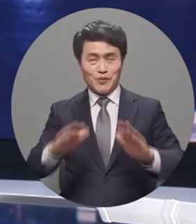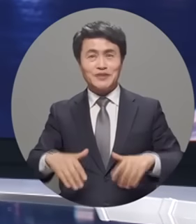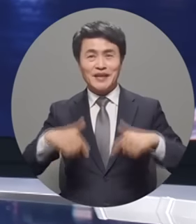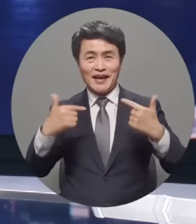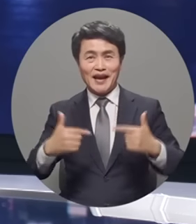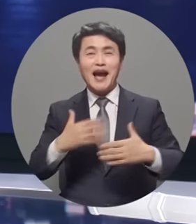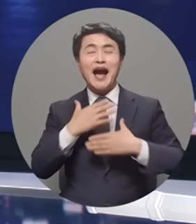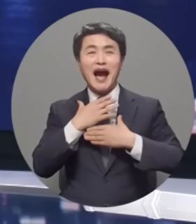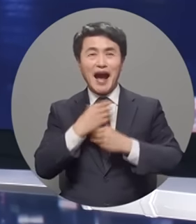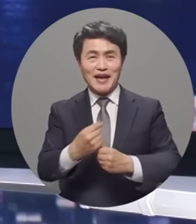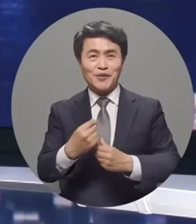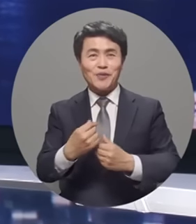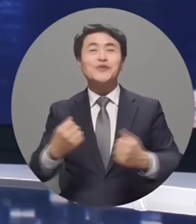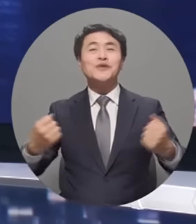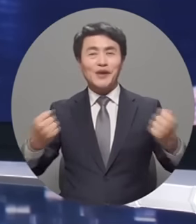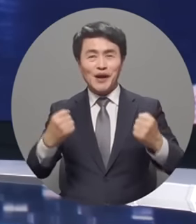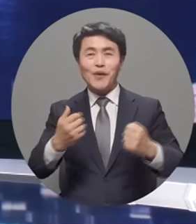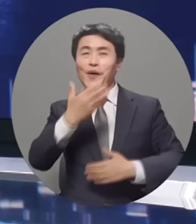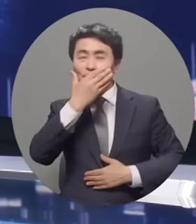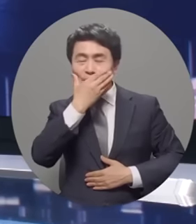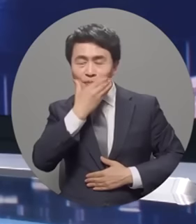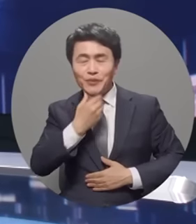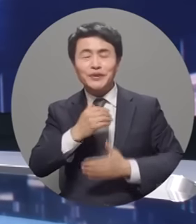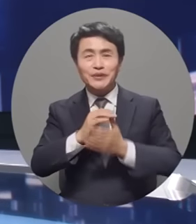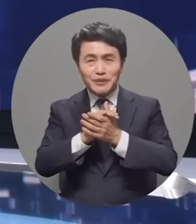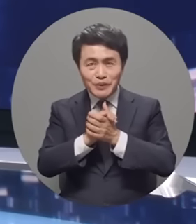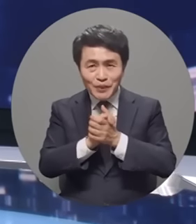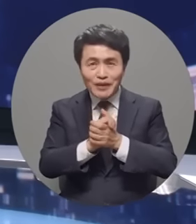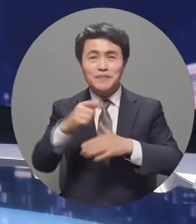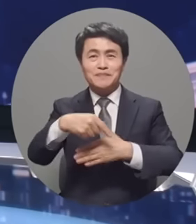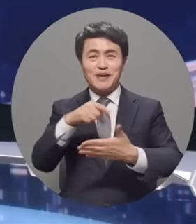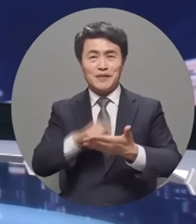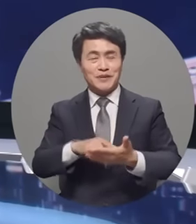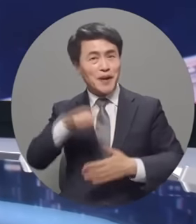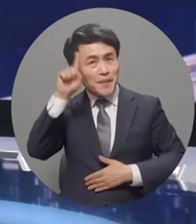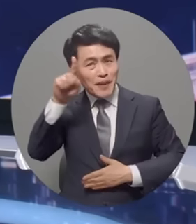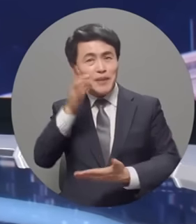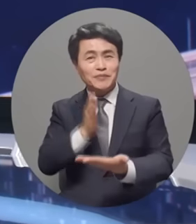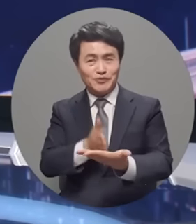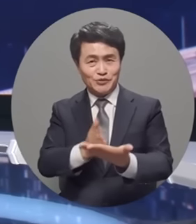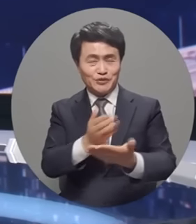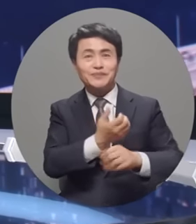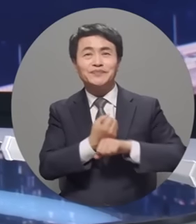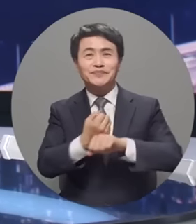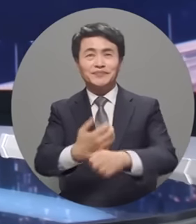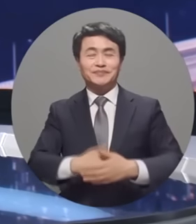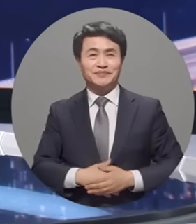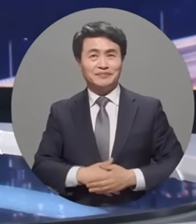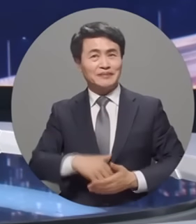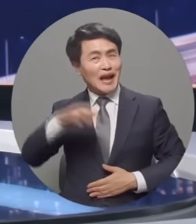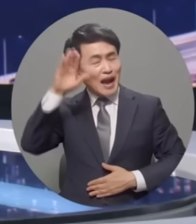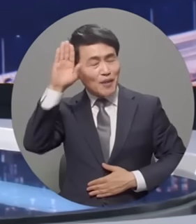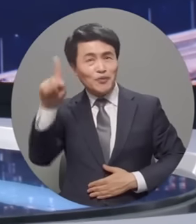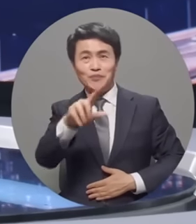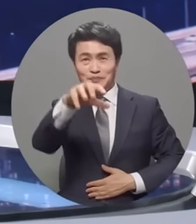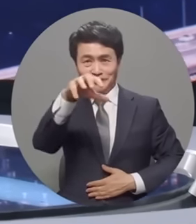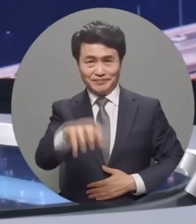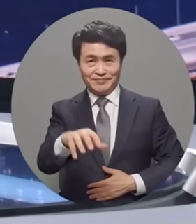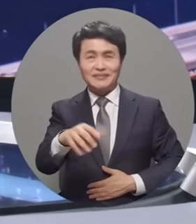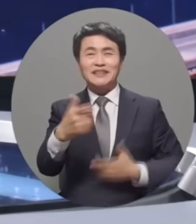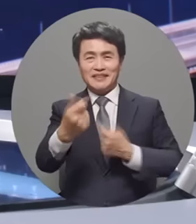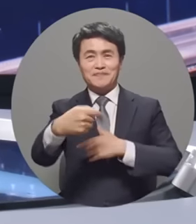언제나 안전하고 건강하고 행복하기를 기도하는 마음으로 매일매일 뉴스를 전해왔는데요. 앞으로도 어디에 있든